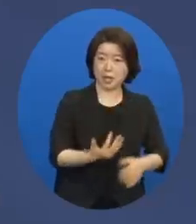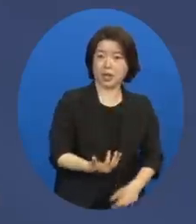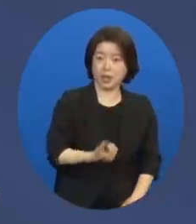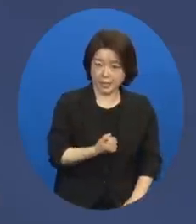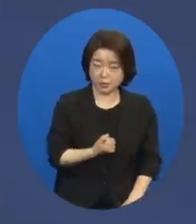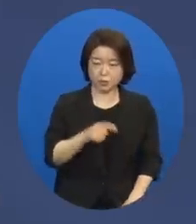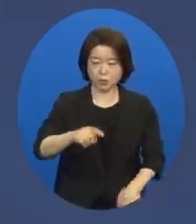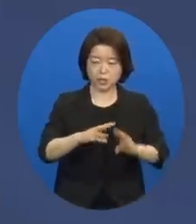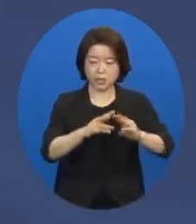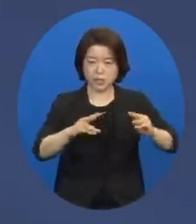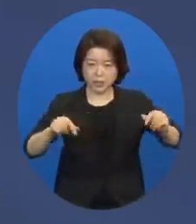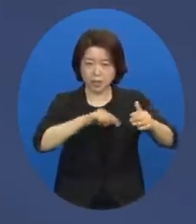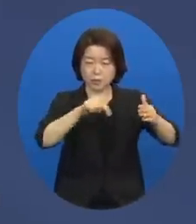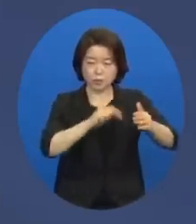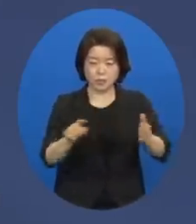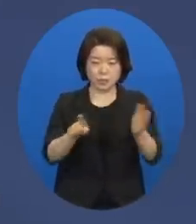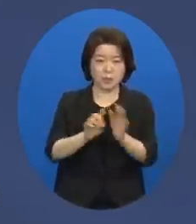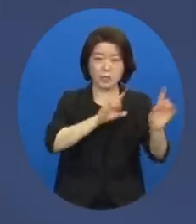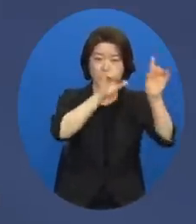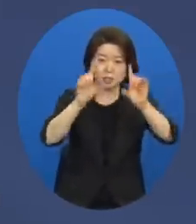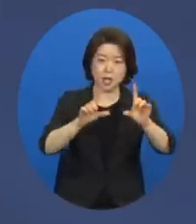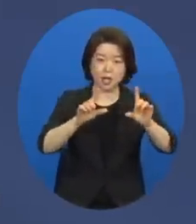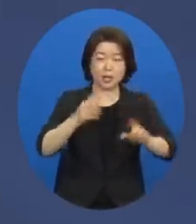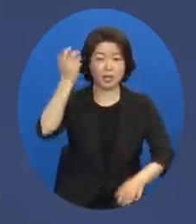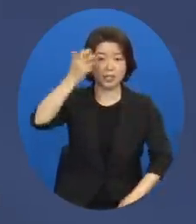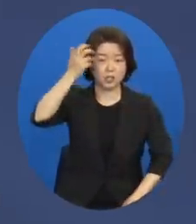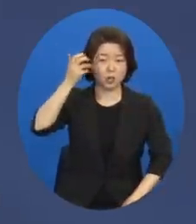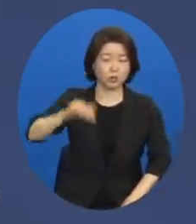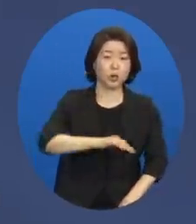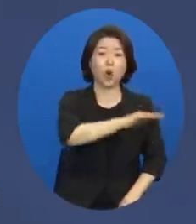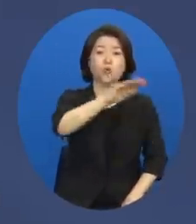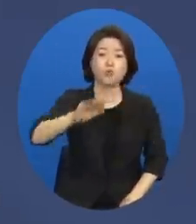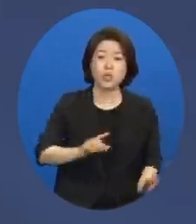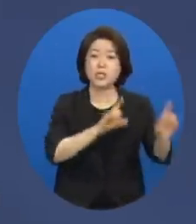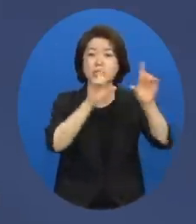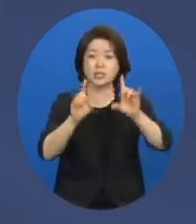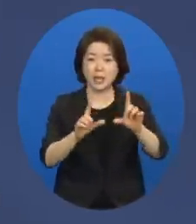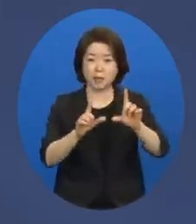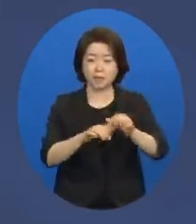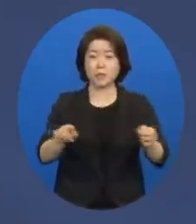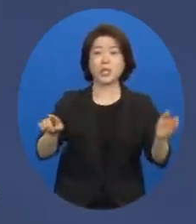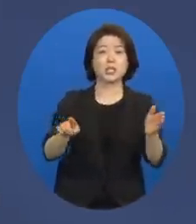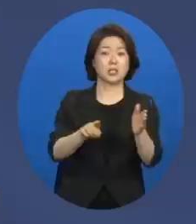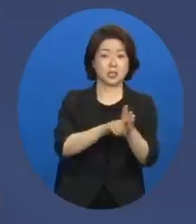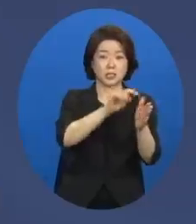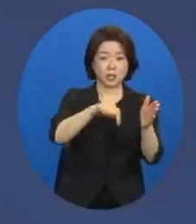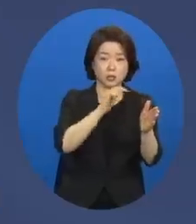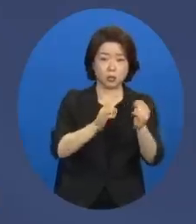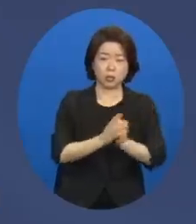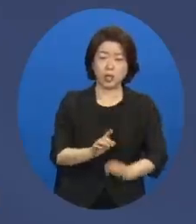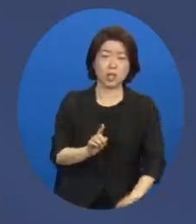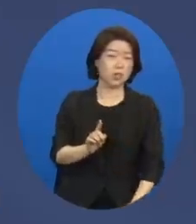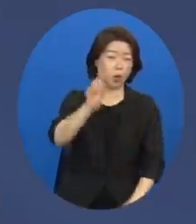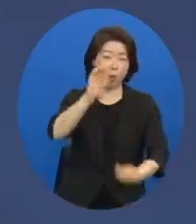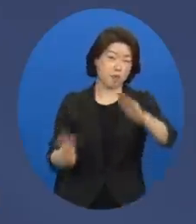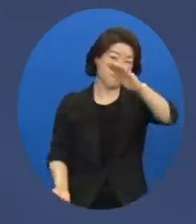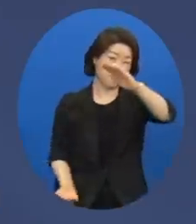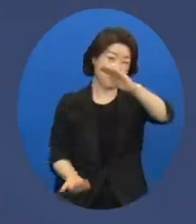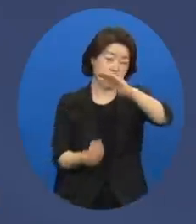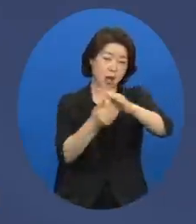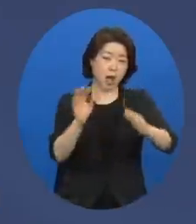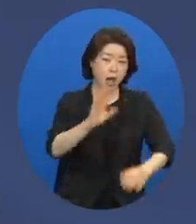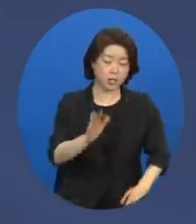이 땅에서 신앙생활을 한다고 하는 영적으로 살아가는 우리의 삶의 신앙의 높은 경지가 아니라